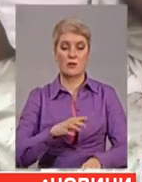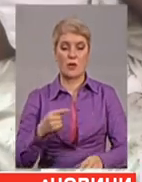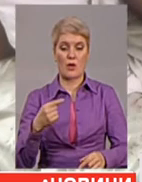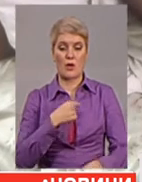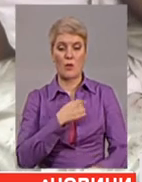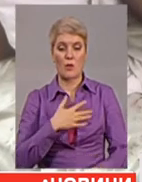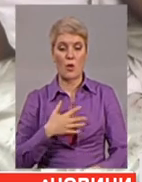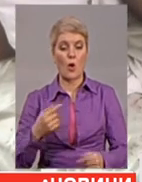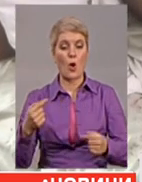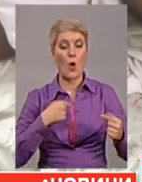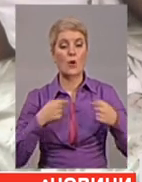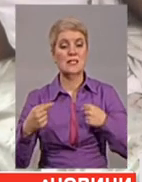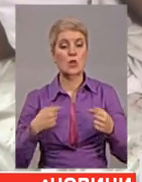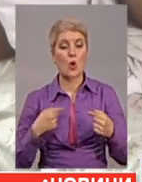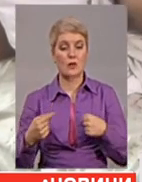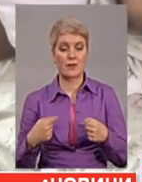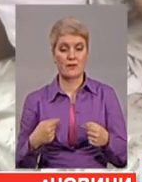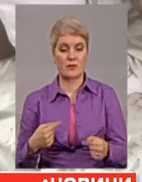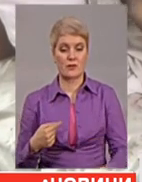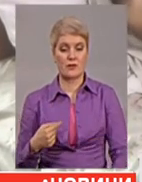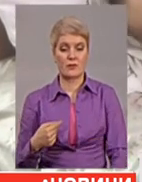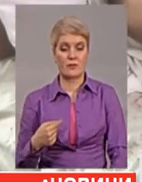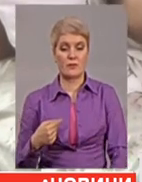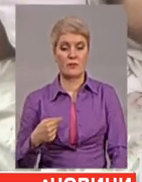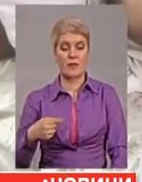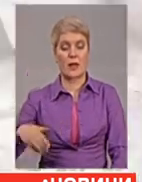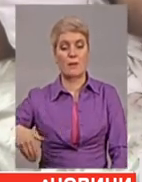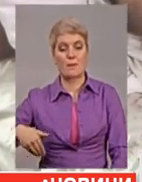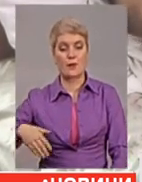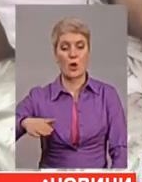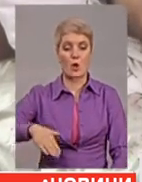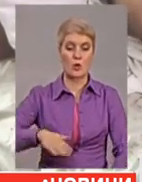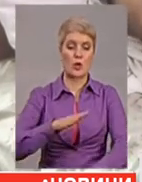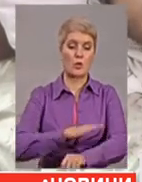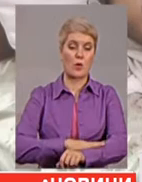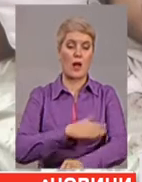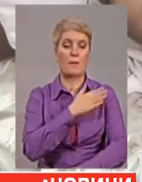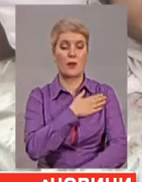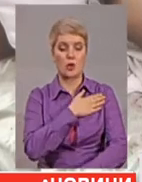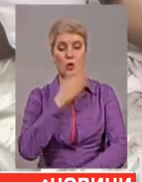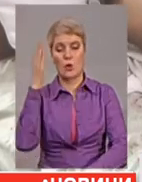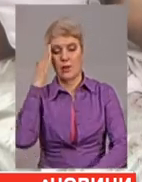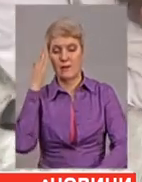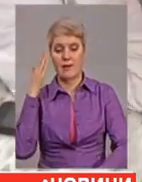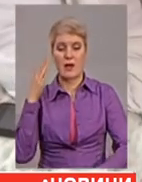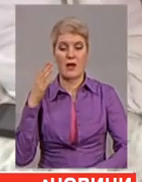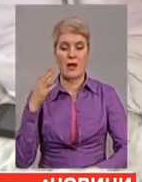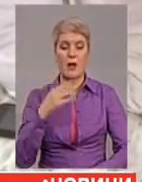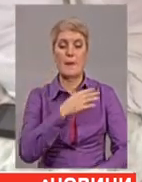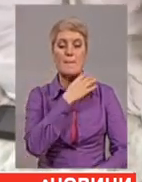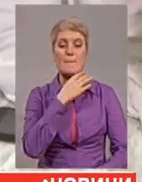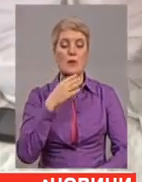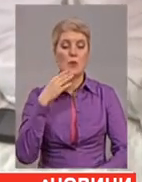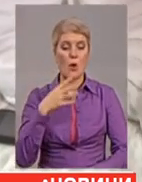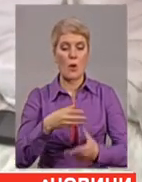ну, осколкове, от бідро, голень, рука, плечо, голова, там, тіло міни. Просто много очень